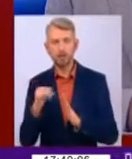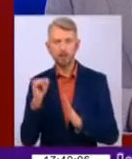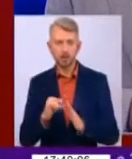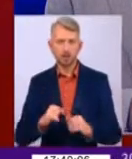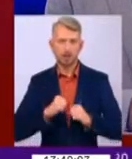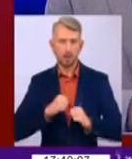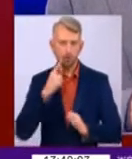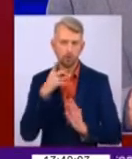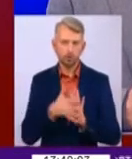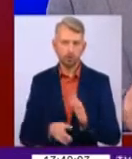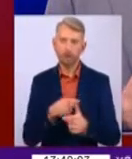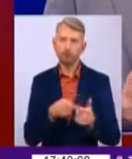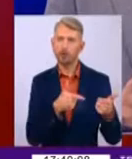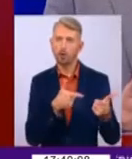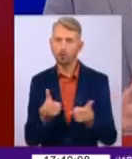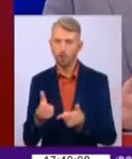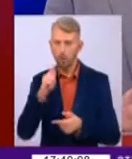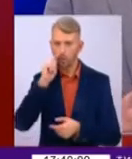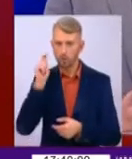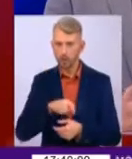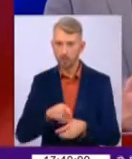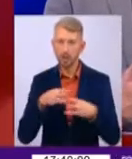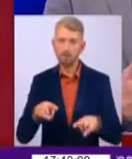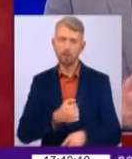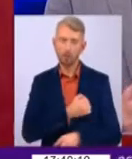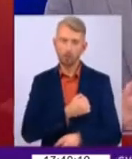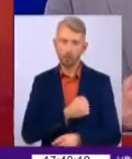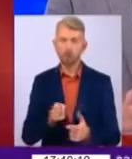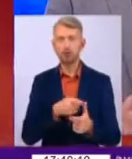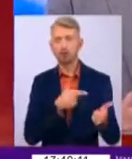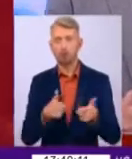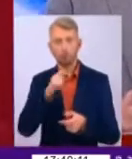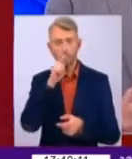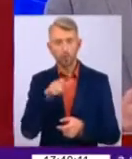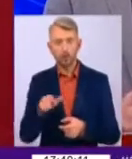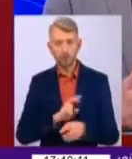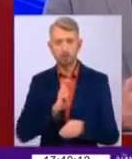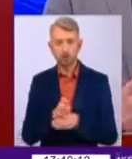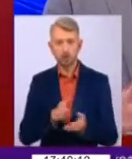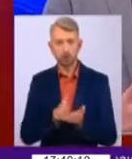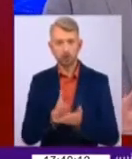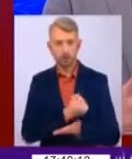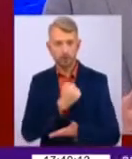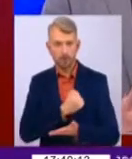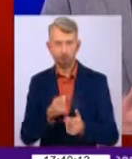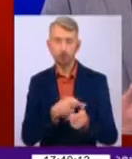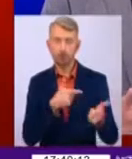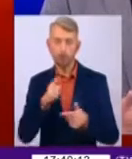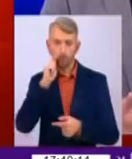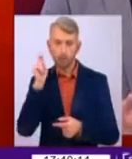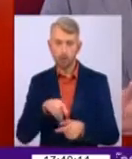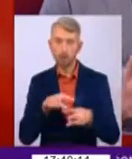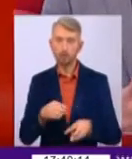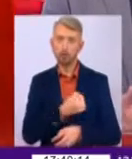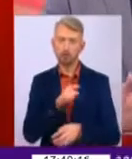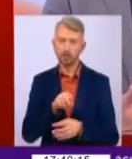зрозуміти, чи готова Україна, Міноборони, і чи готові українці піти служити в армії, і, в принципі, чи готова Україна і Міноборони